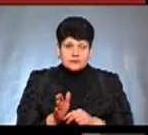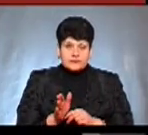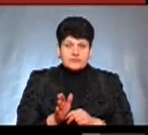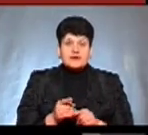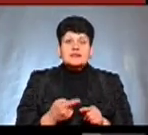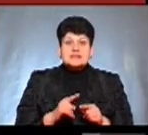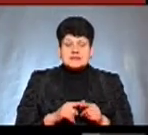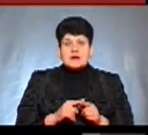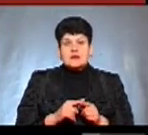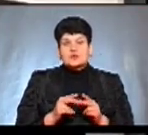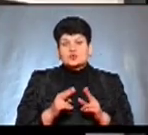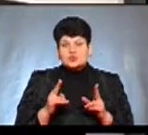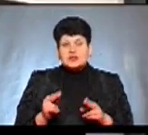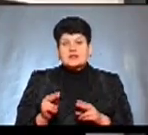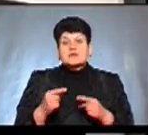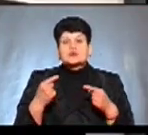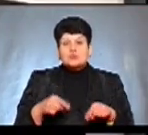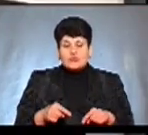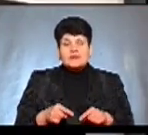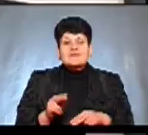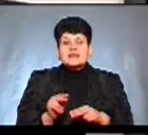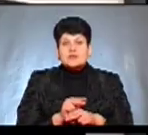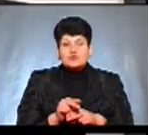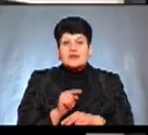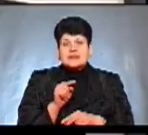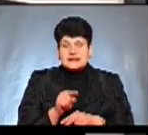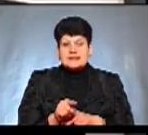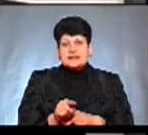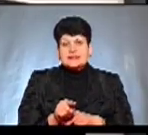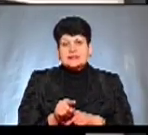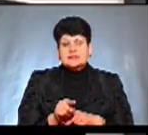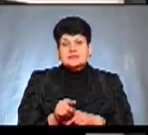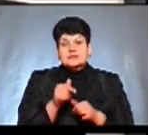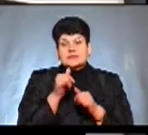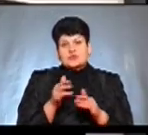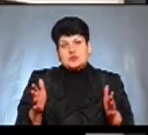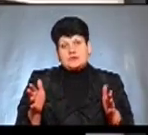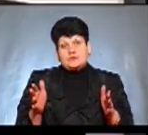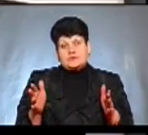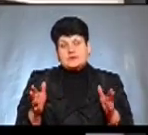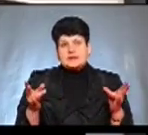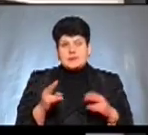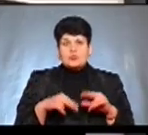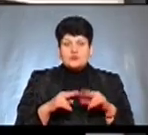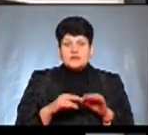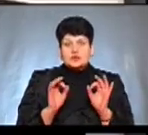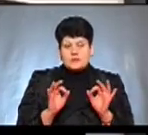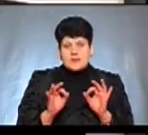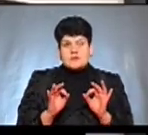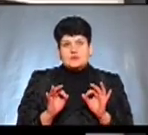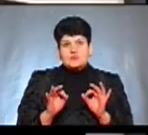дана конструкція, вона зруйнована. Відремонтувати її фізично, з точки зору спеціалістів-експертів, її неможливо. Тобто треба збудувати нормальну